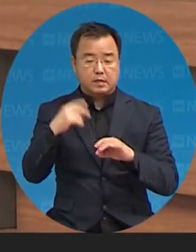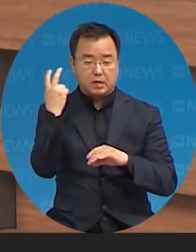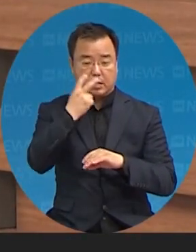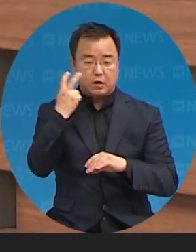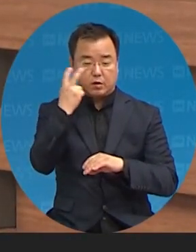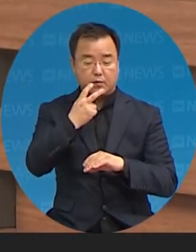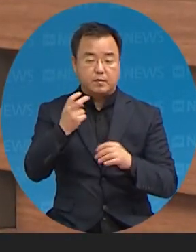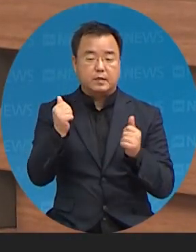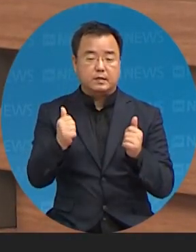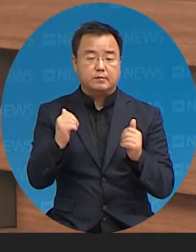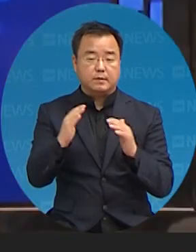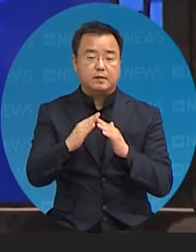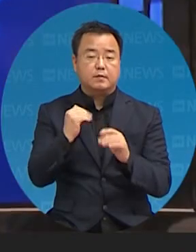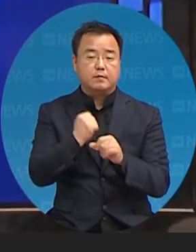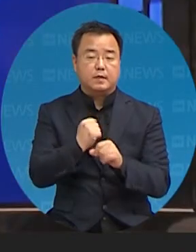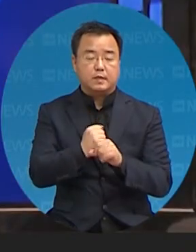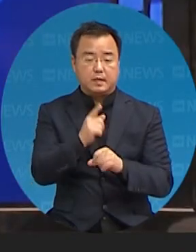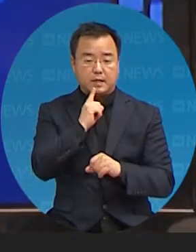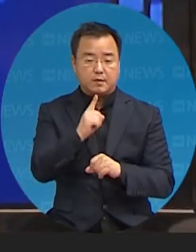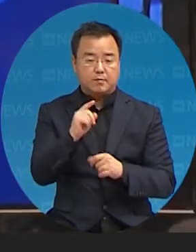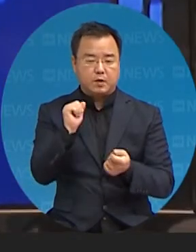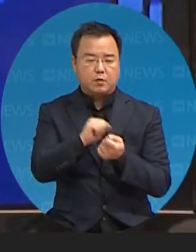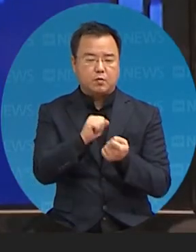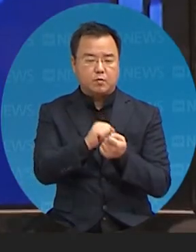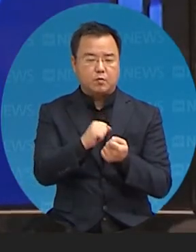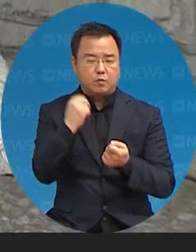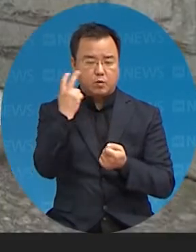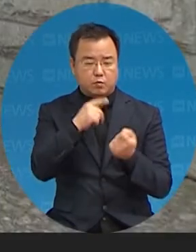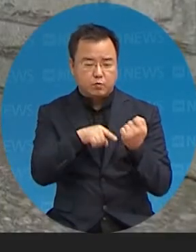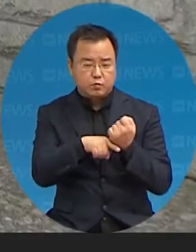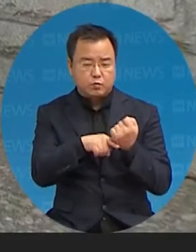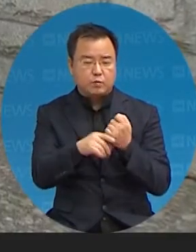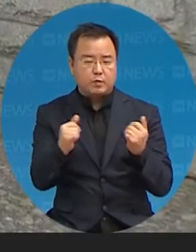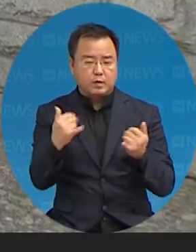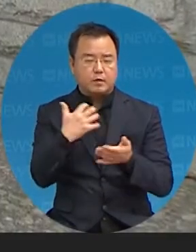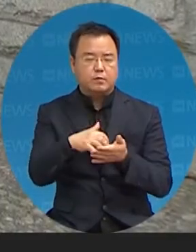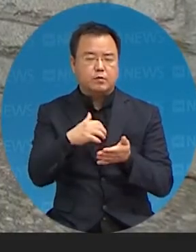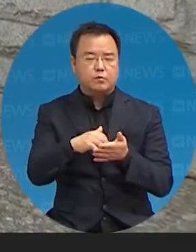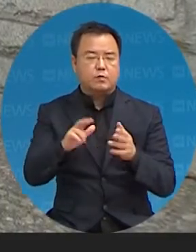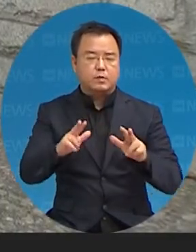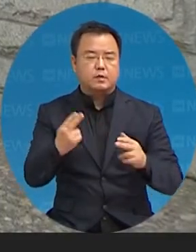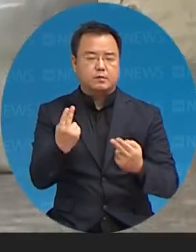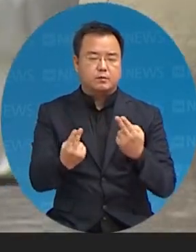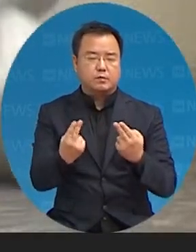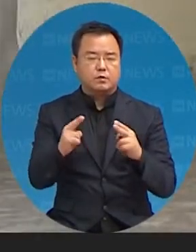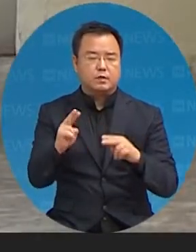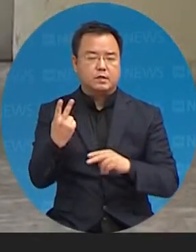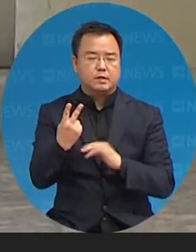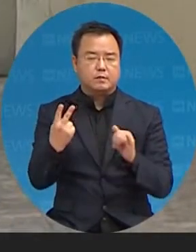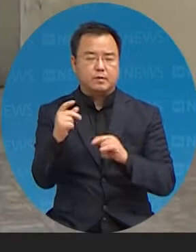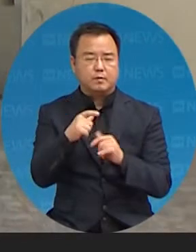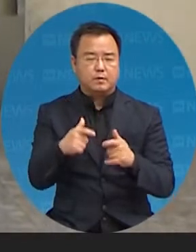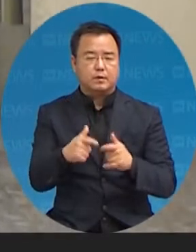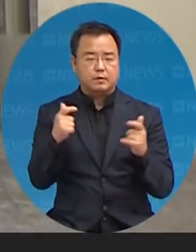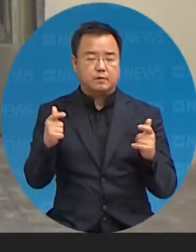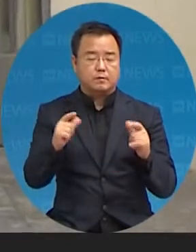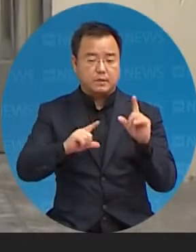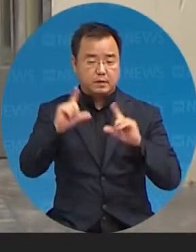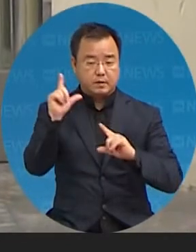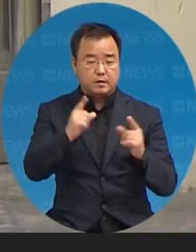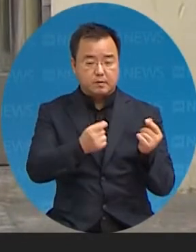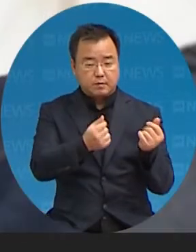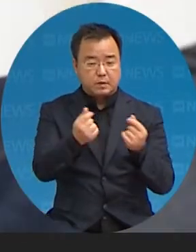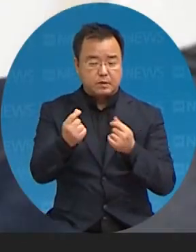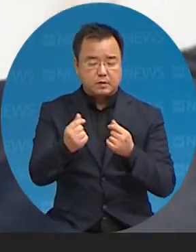설치합니다 또 역학조사 관의 정원도 현재보다 200명 이상 밀릴 예정입니다 또 증상이 비슷해서